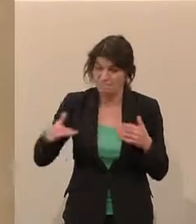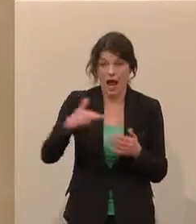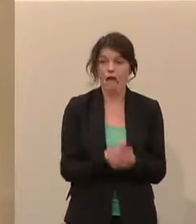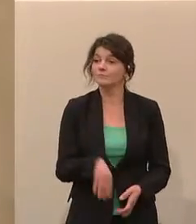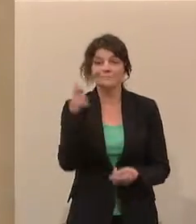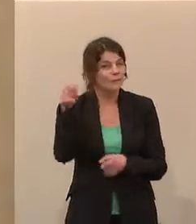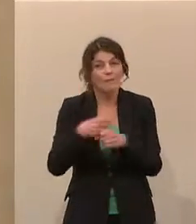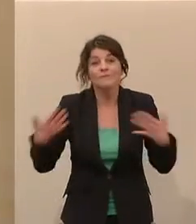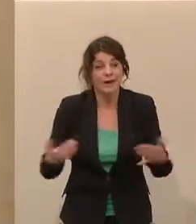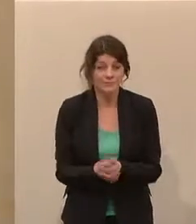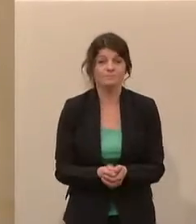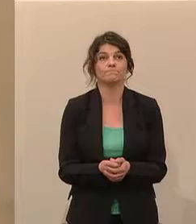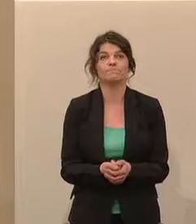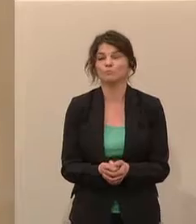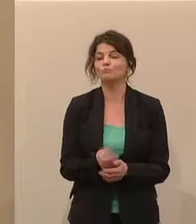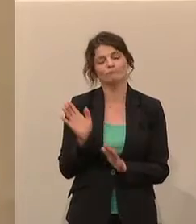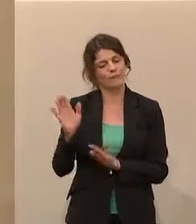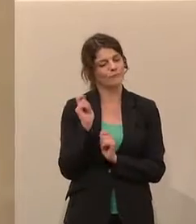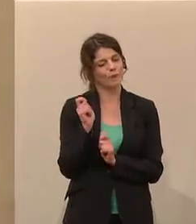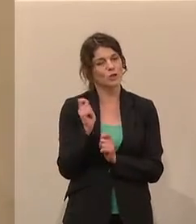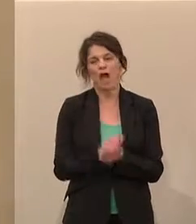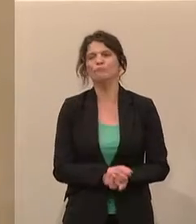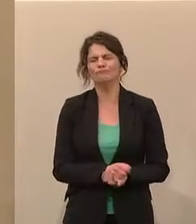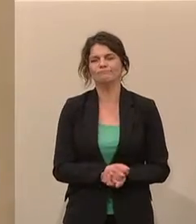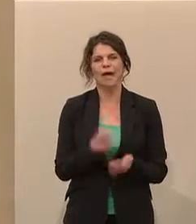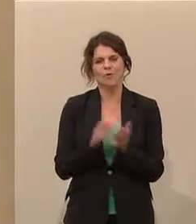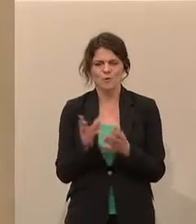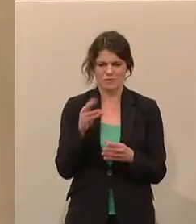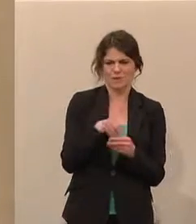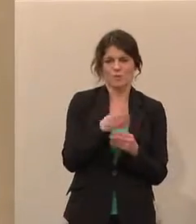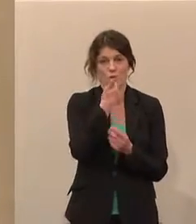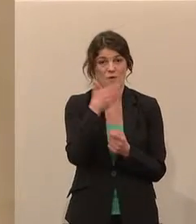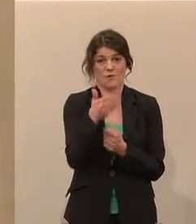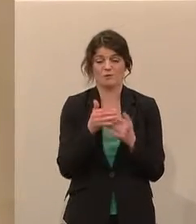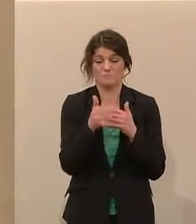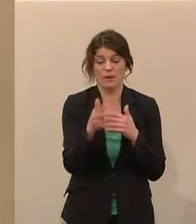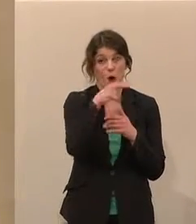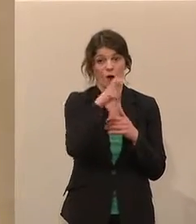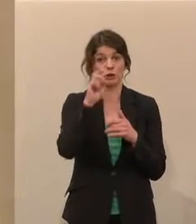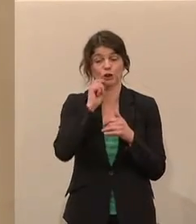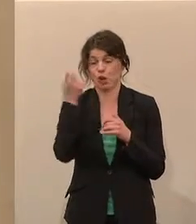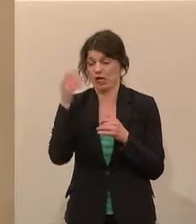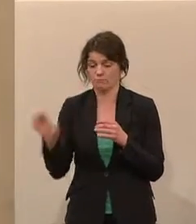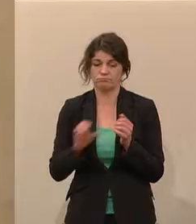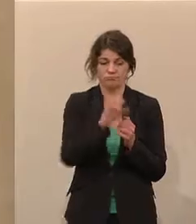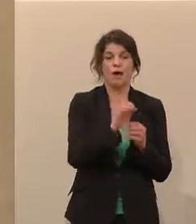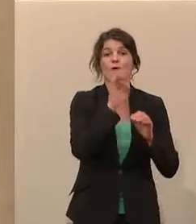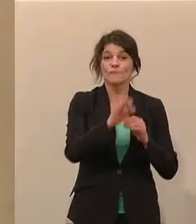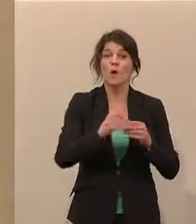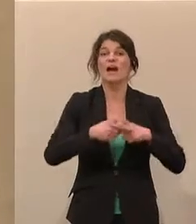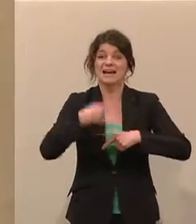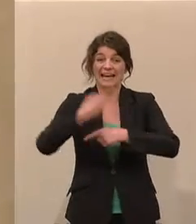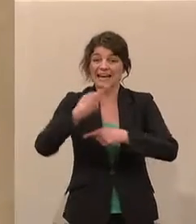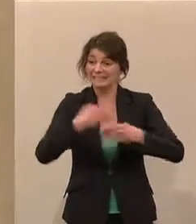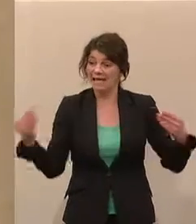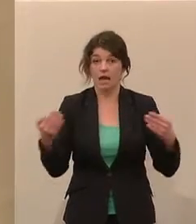nämlich gehen her und schlagen vor, zusätzliche 150 Millionen Euro an Steuergeld in den Ausbau der Grenzen zu investieren.